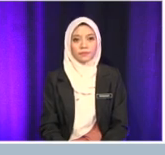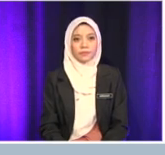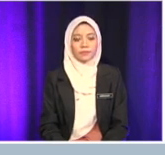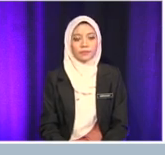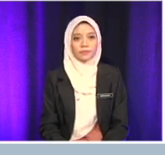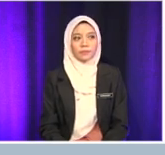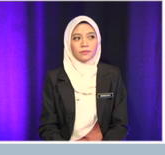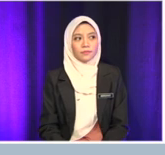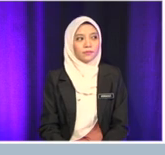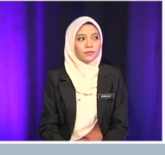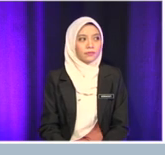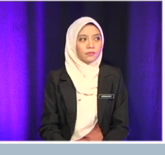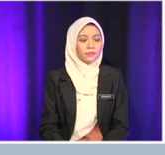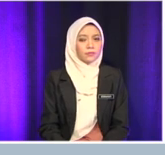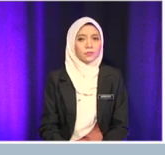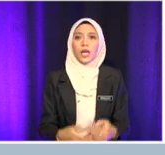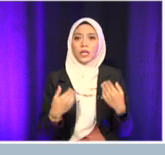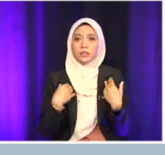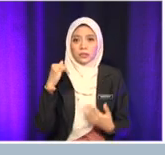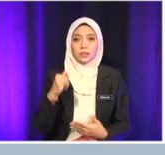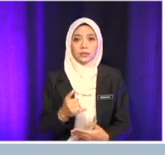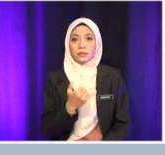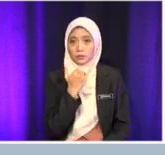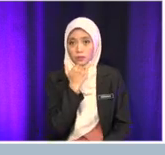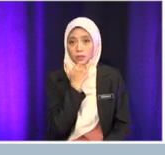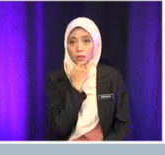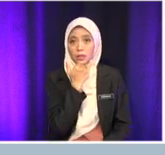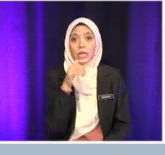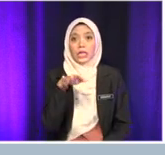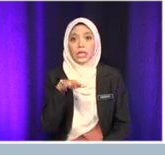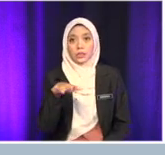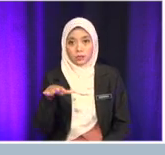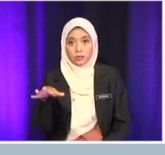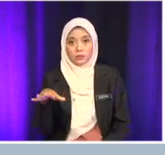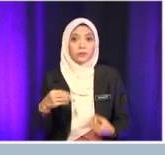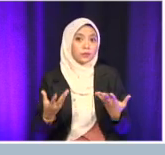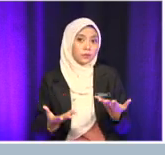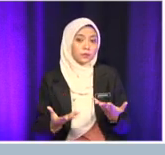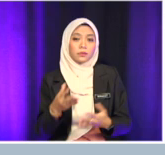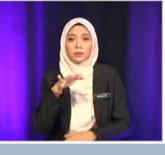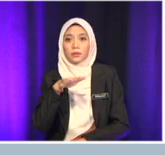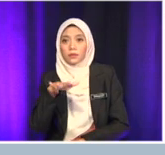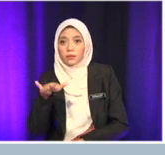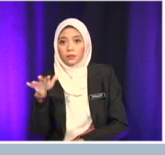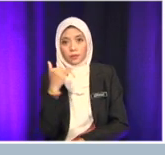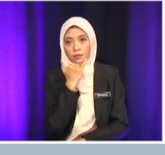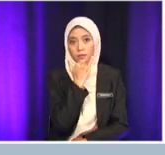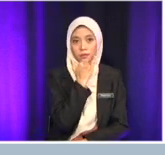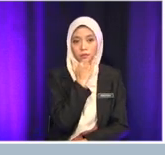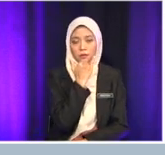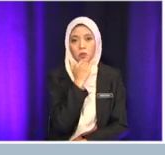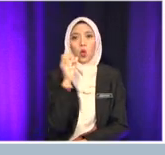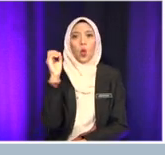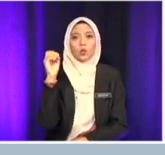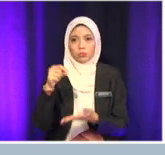dari segi kesilapan biasanya adalah dari segi ejaan ya apabila berlaku ejaan yang salah maka kita tidak akan diberi maka